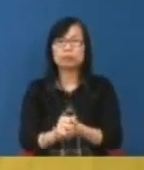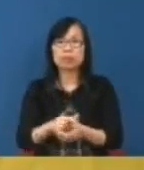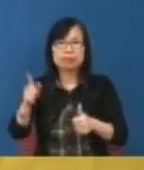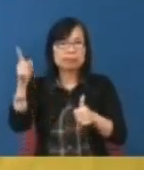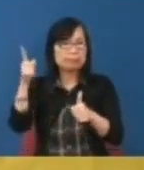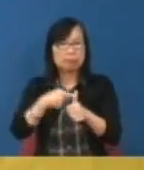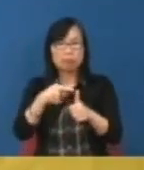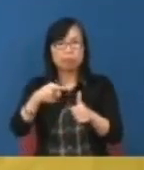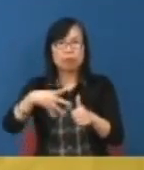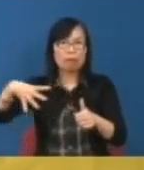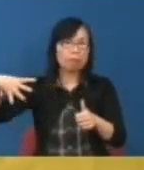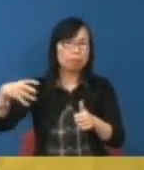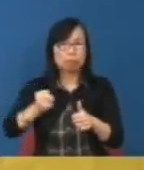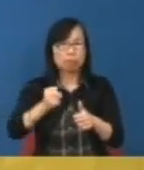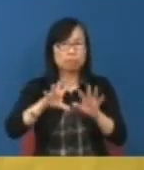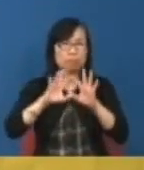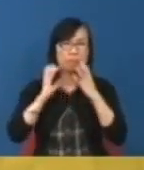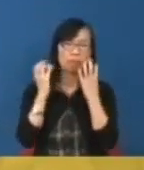個